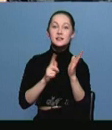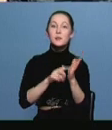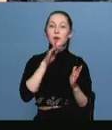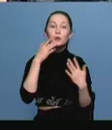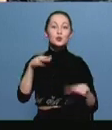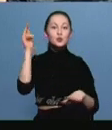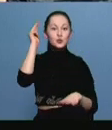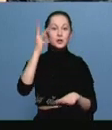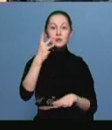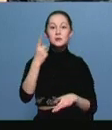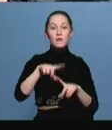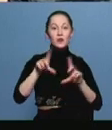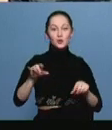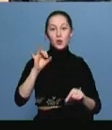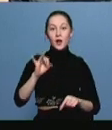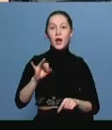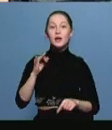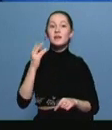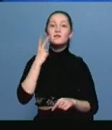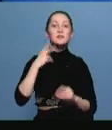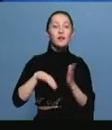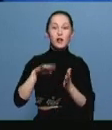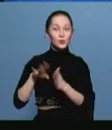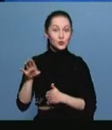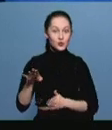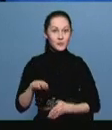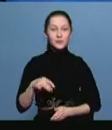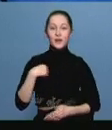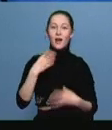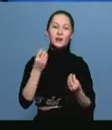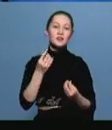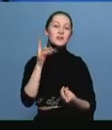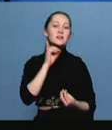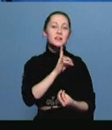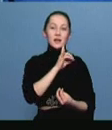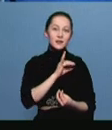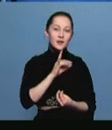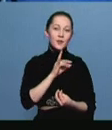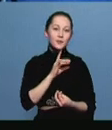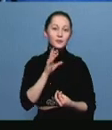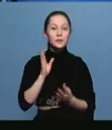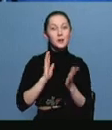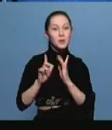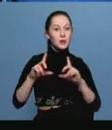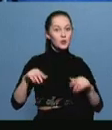классе 31-й школы и всегда в числе лучших. Я еще даже вот в садике даже мимо школы проходил